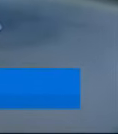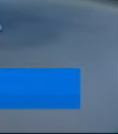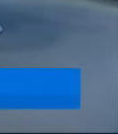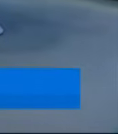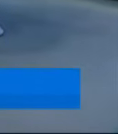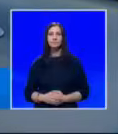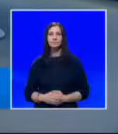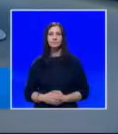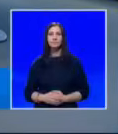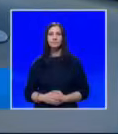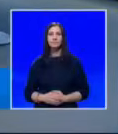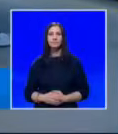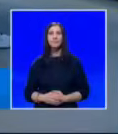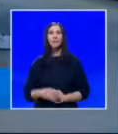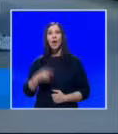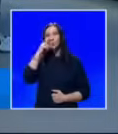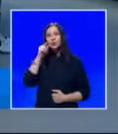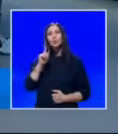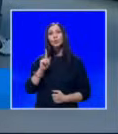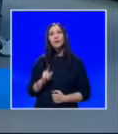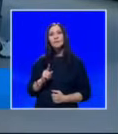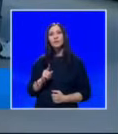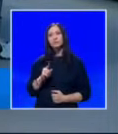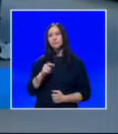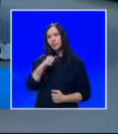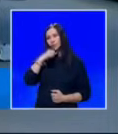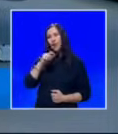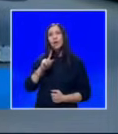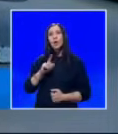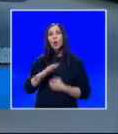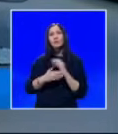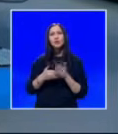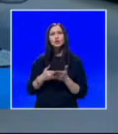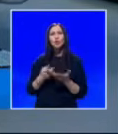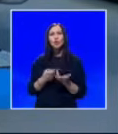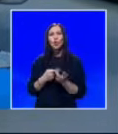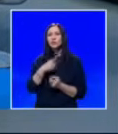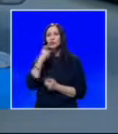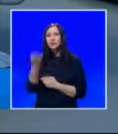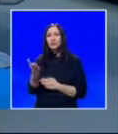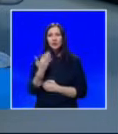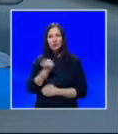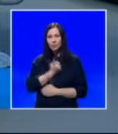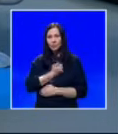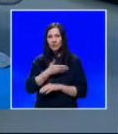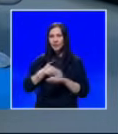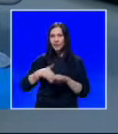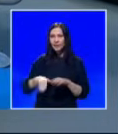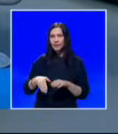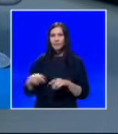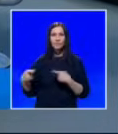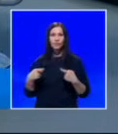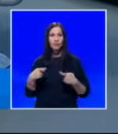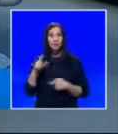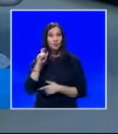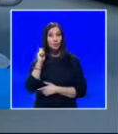него му трябва индулгенция или оправдание, защо толкова стотици хиляди вече са убити и ранени на бойните